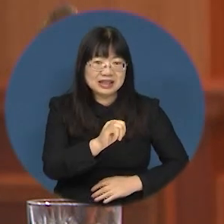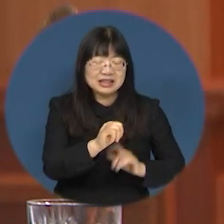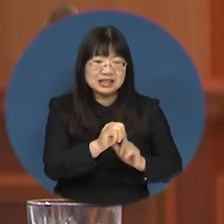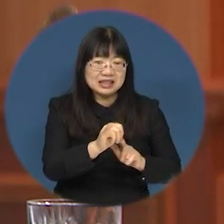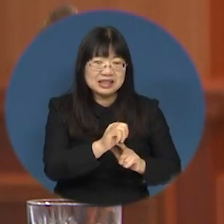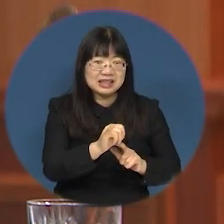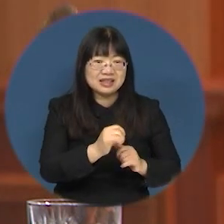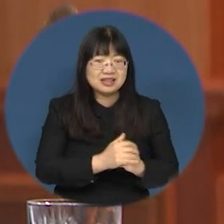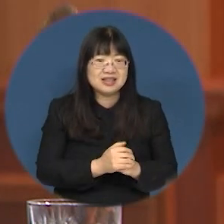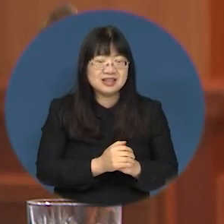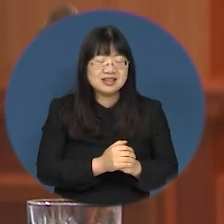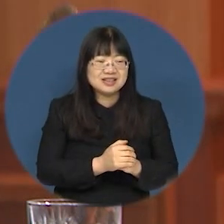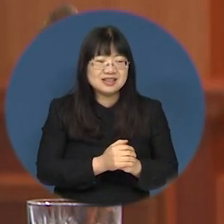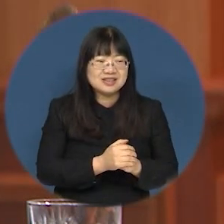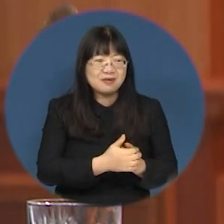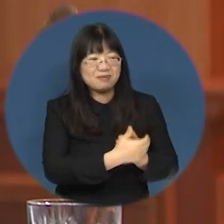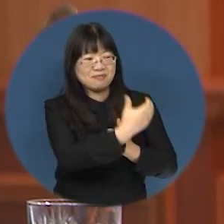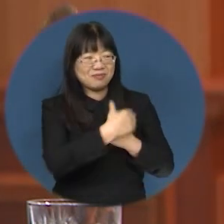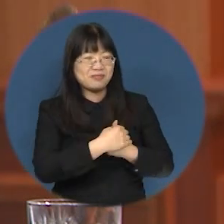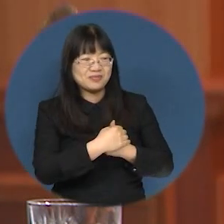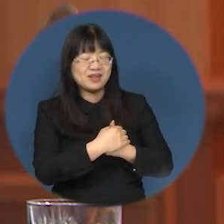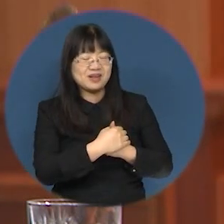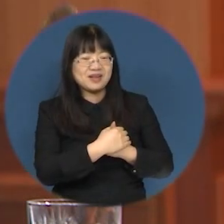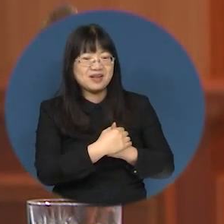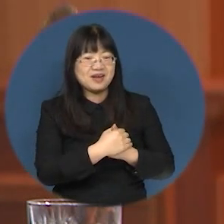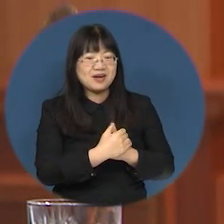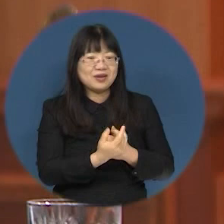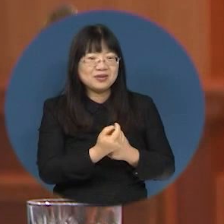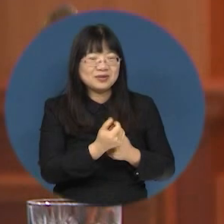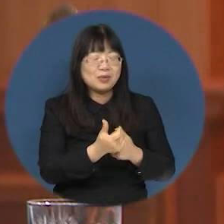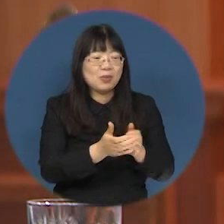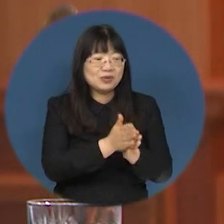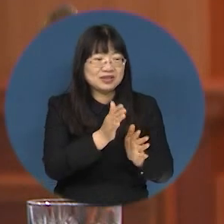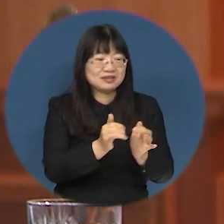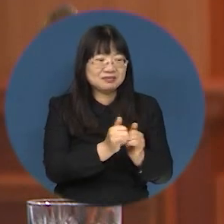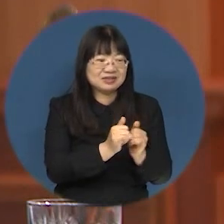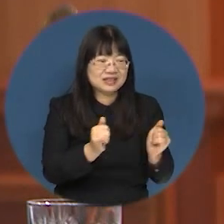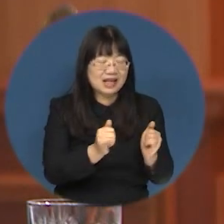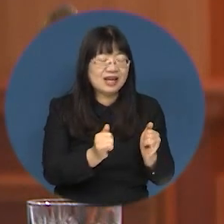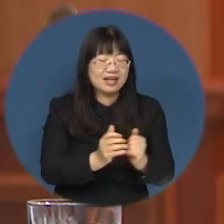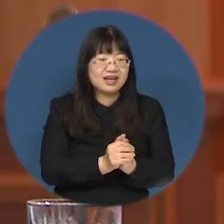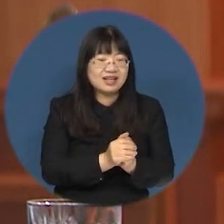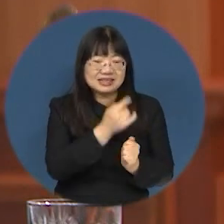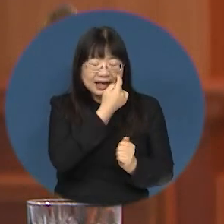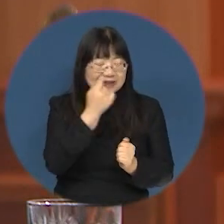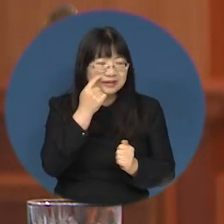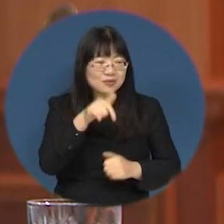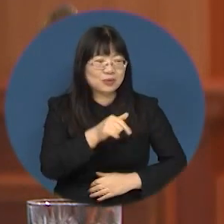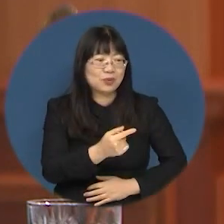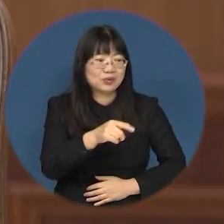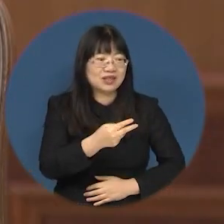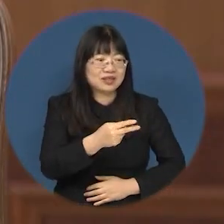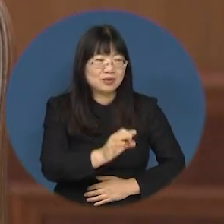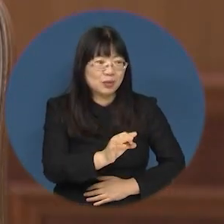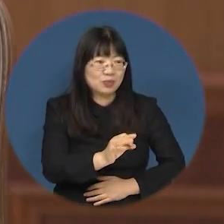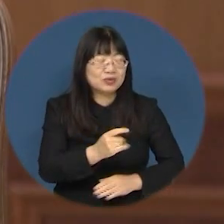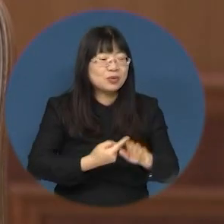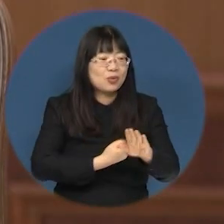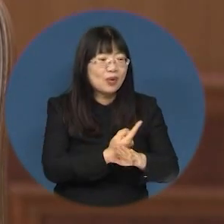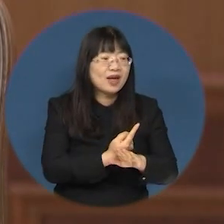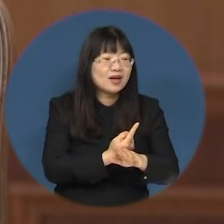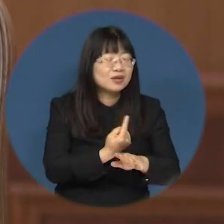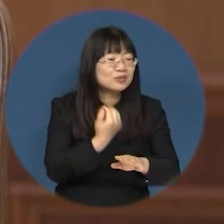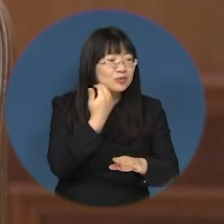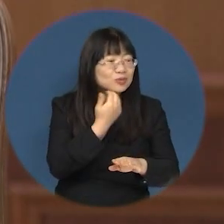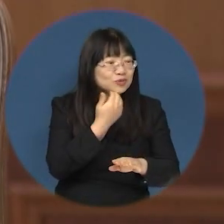된 소시민의 상징 고길동. 또 그 밖에 그 고정 캐릭터가 또 여럿 있죠? 예, 맞습니다. 일단